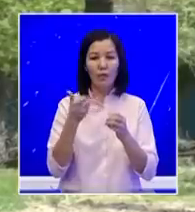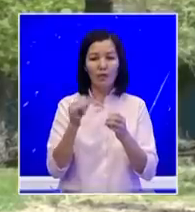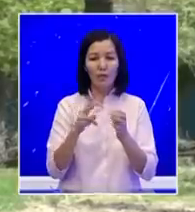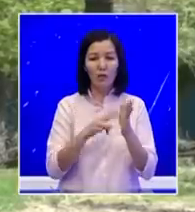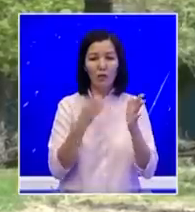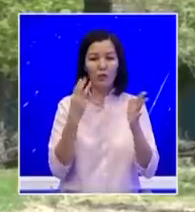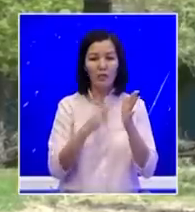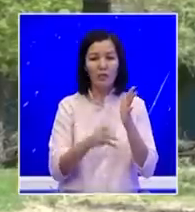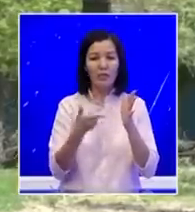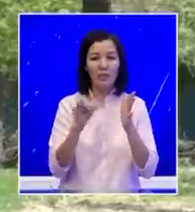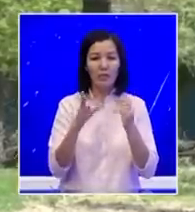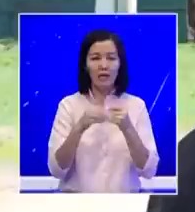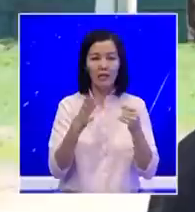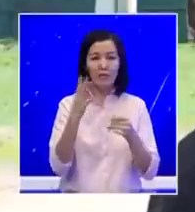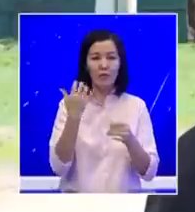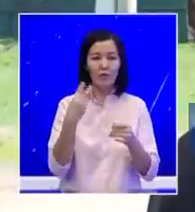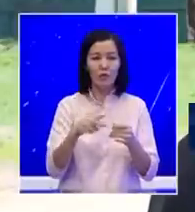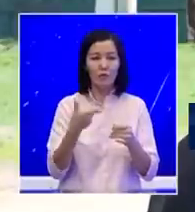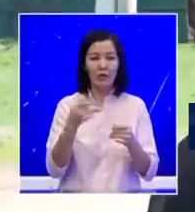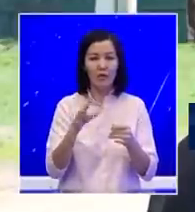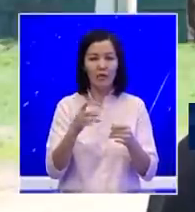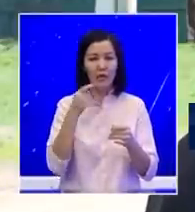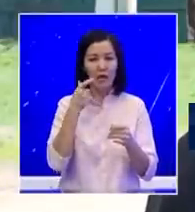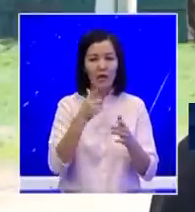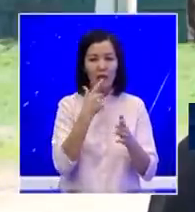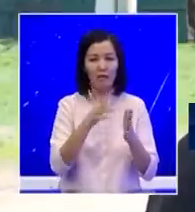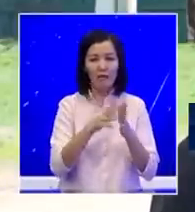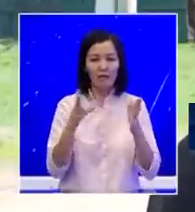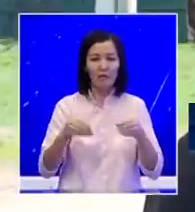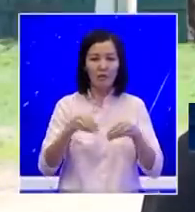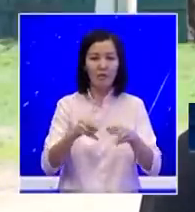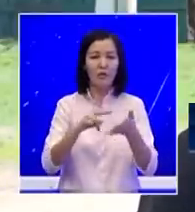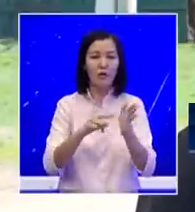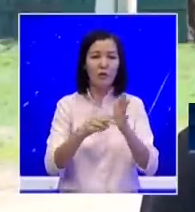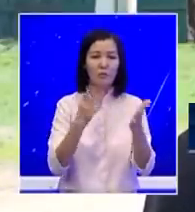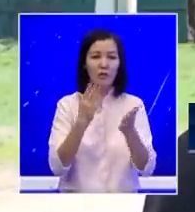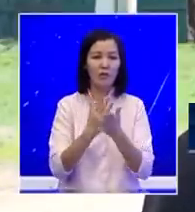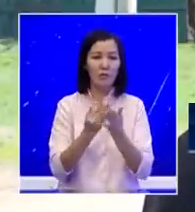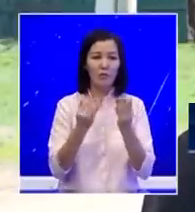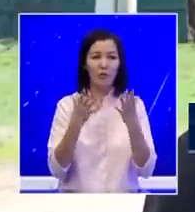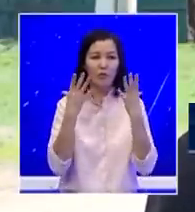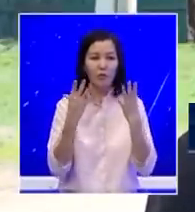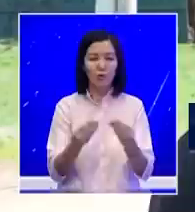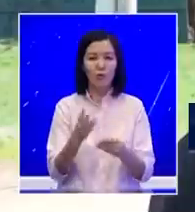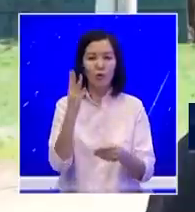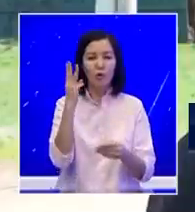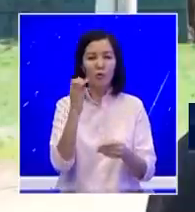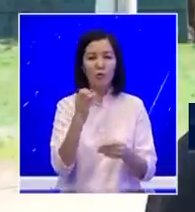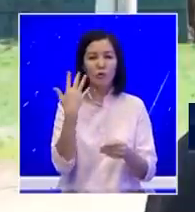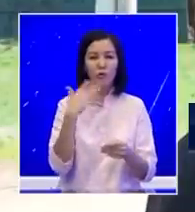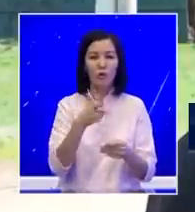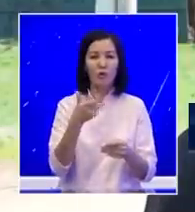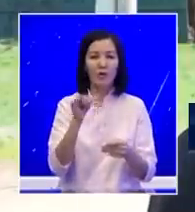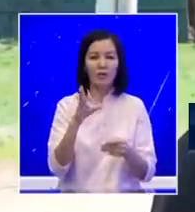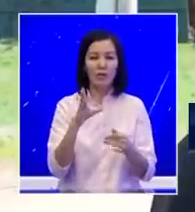780 гектар себіліп отыр. 520 гектар қант қылшасын себуге жоспарланып отыр. Бүгінгі күнге 350